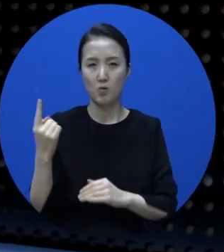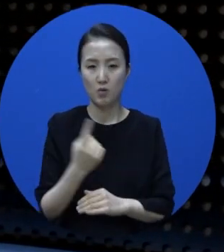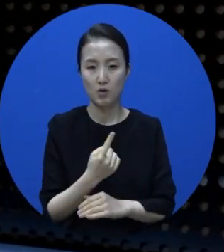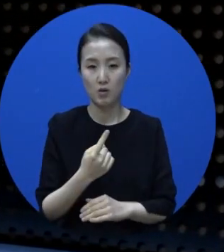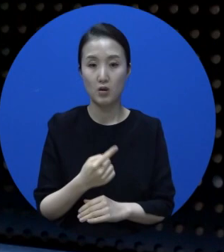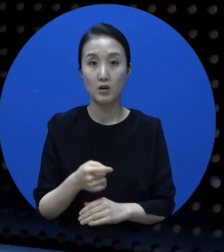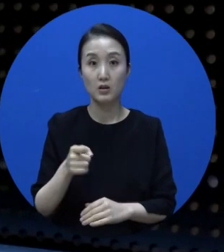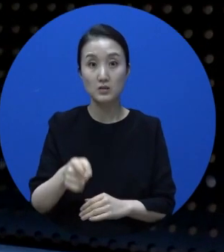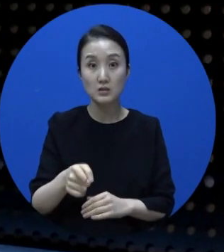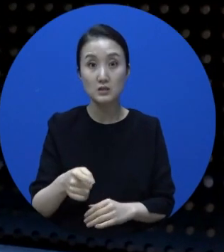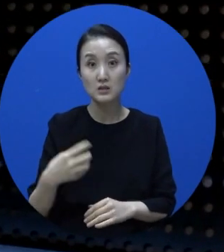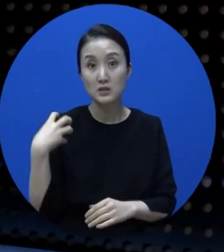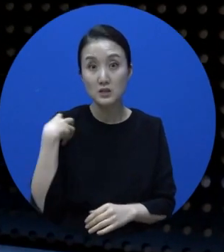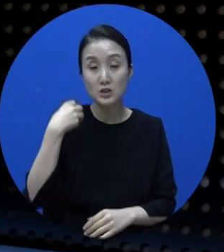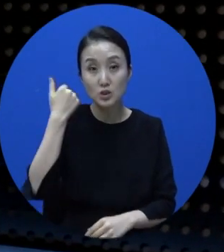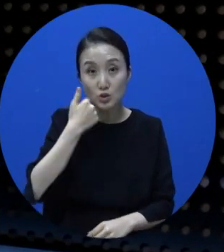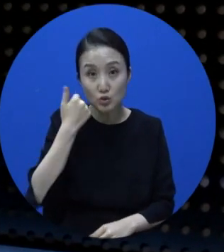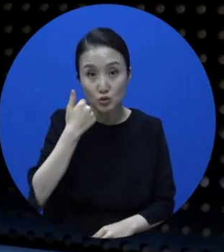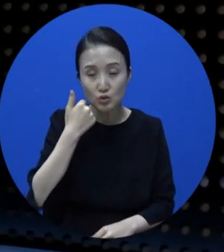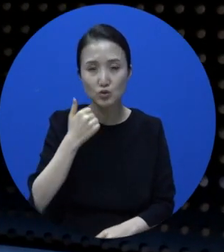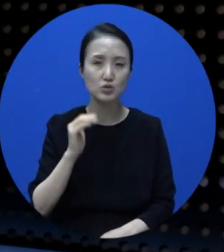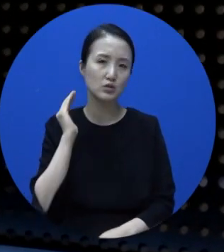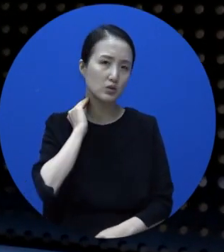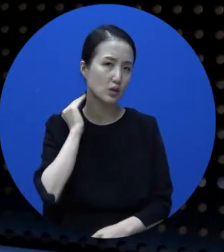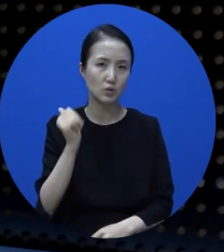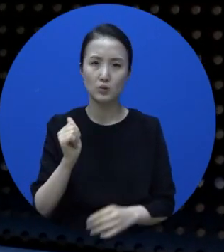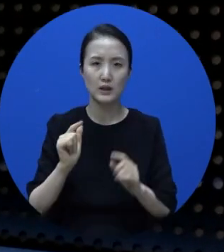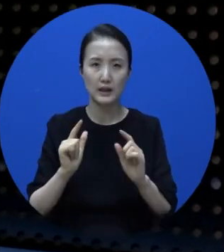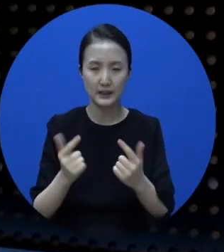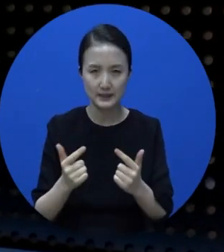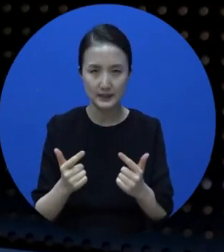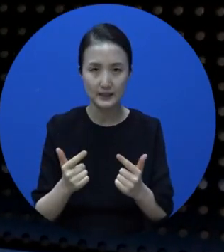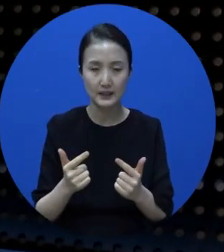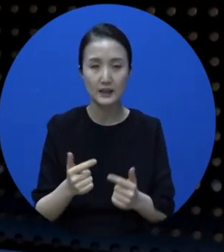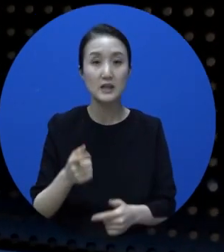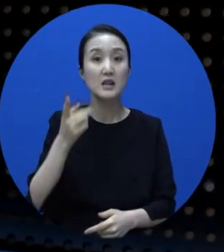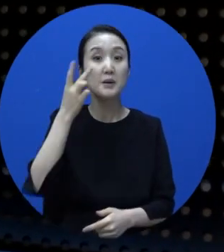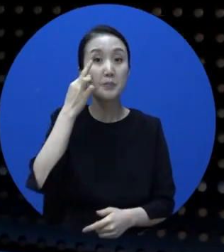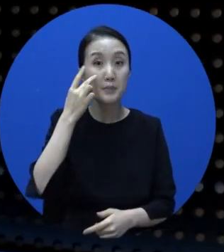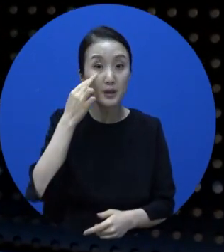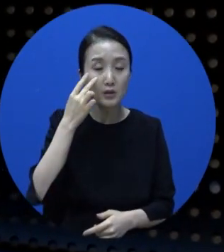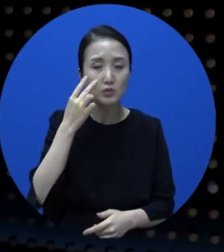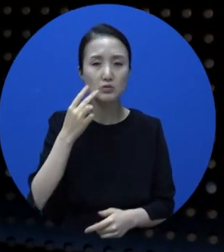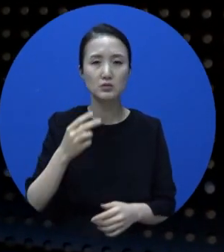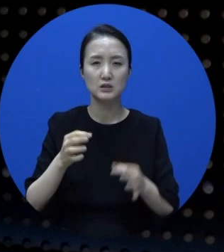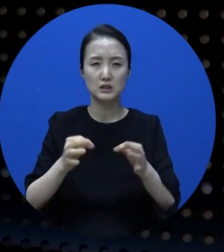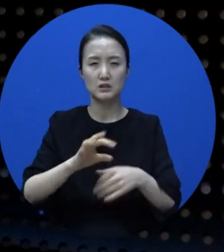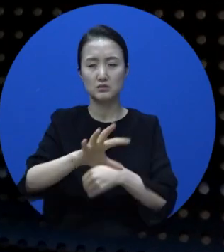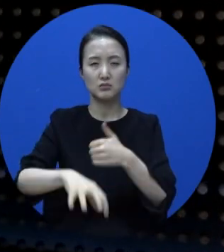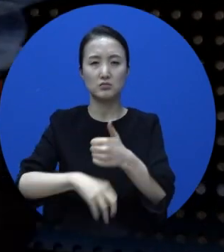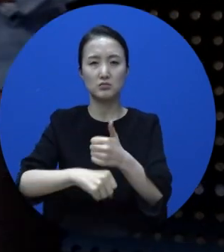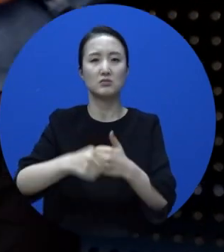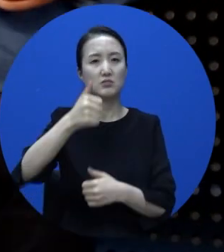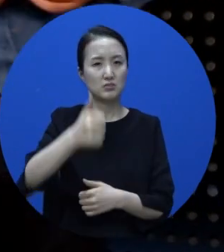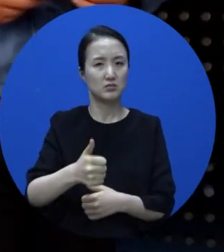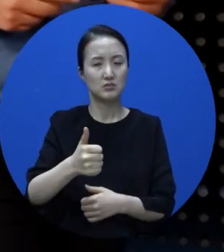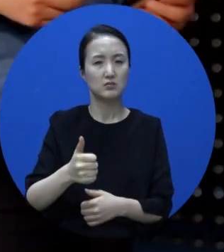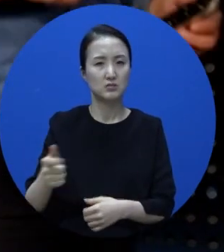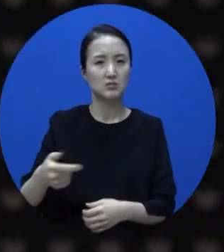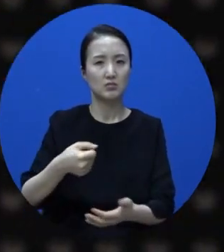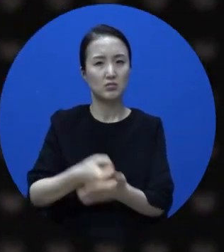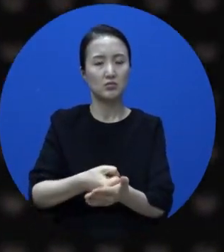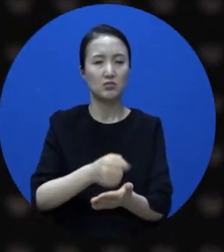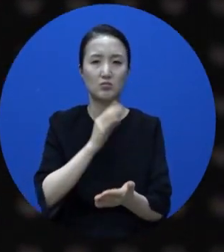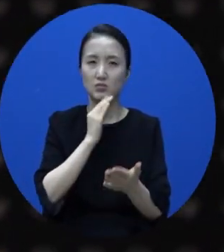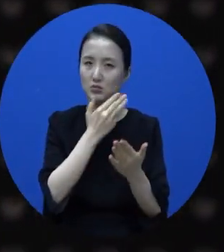아니라 연준 의장 한국으로 치면 한국은행 총재 적 잠깐 말씀 드려 보면